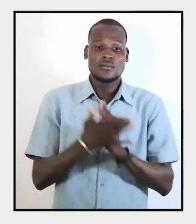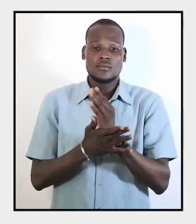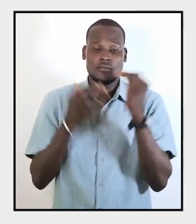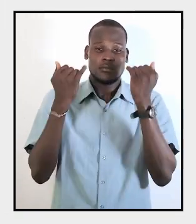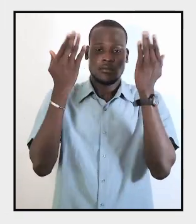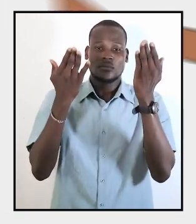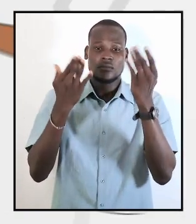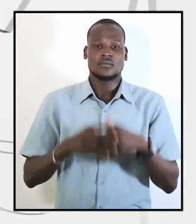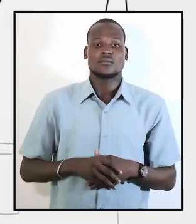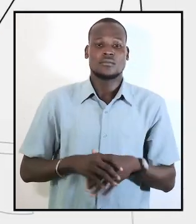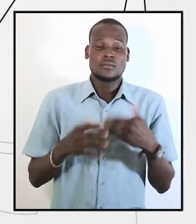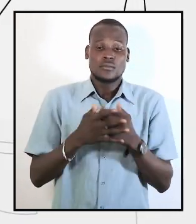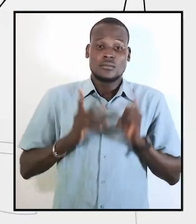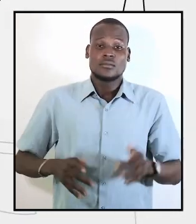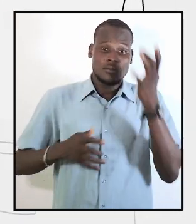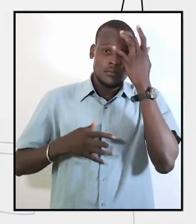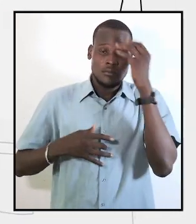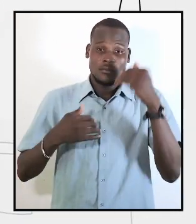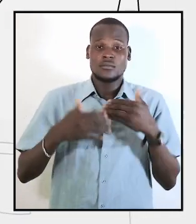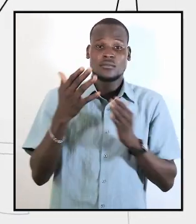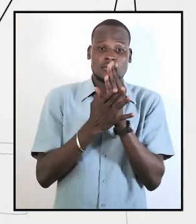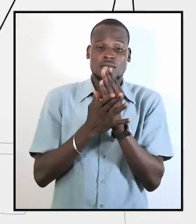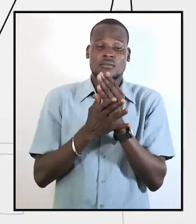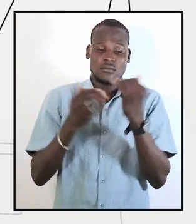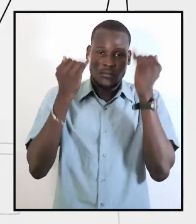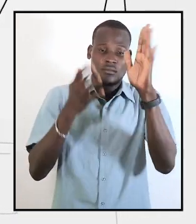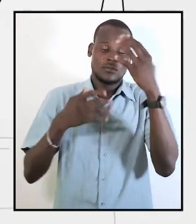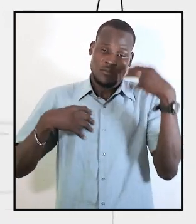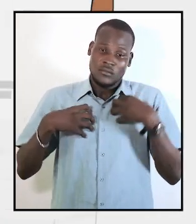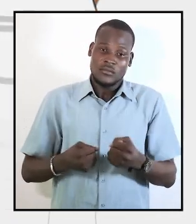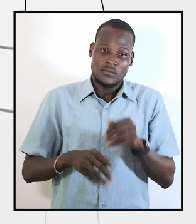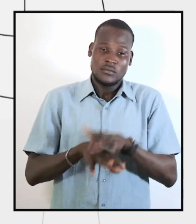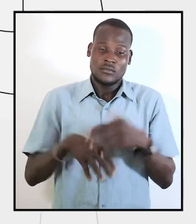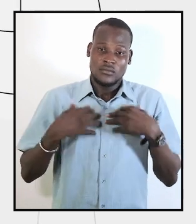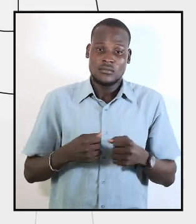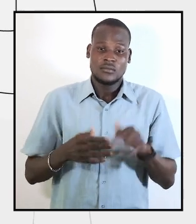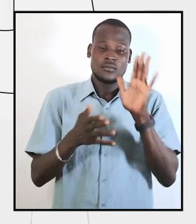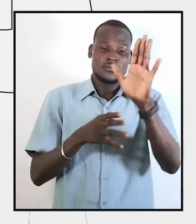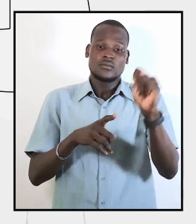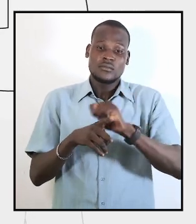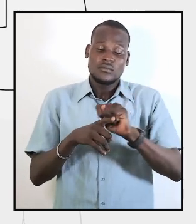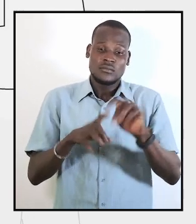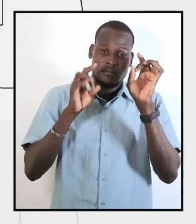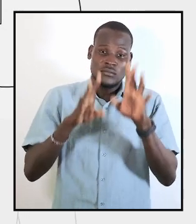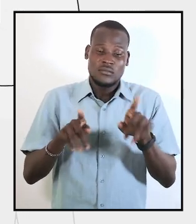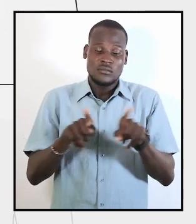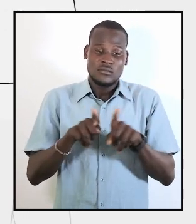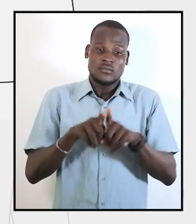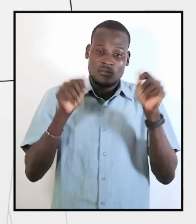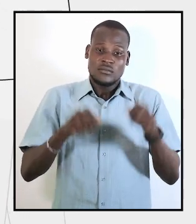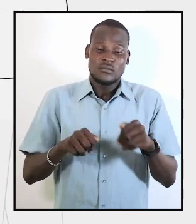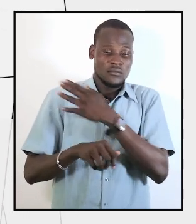à l'information. Tout patient a le droit d'être informé sur son état de santé, son traitement, les risques, les